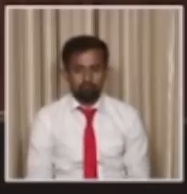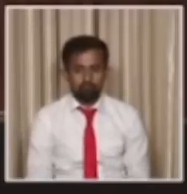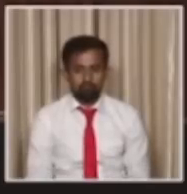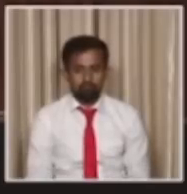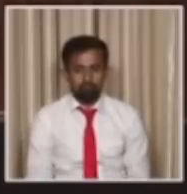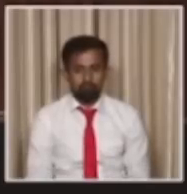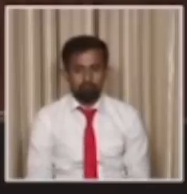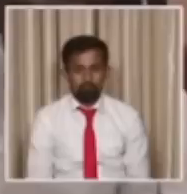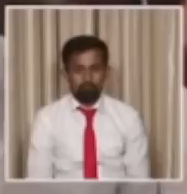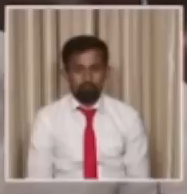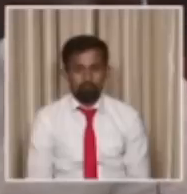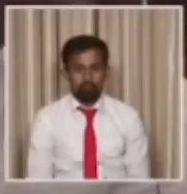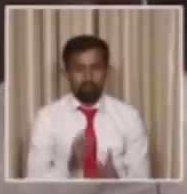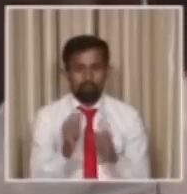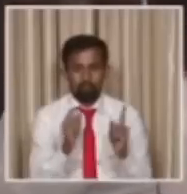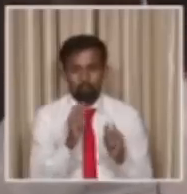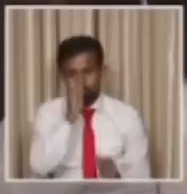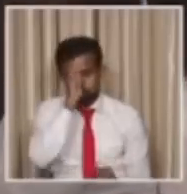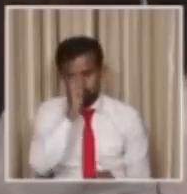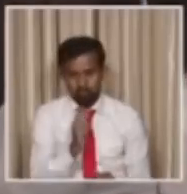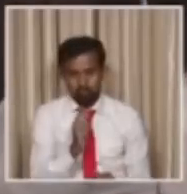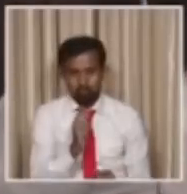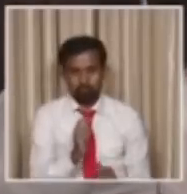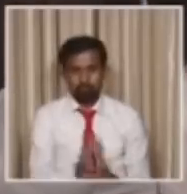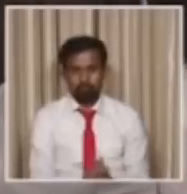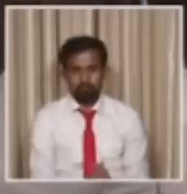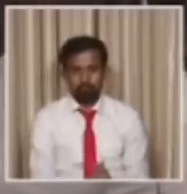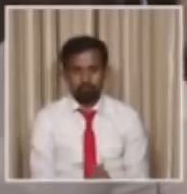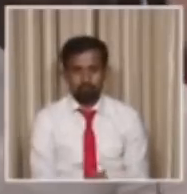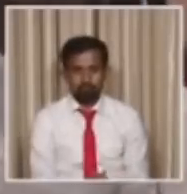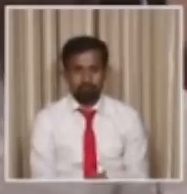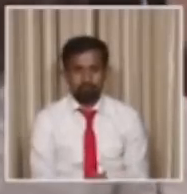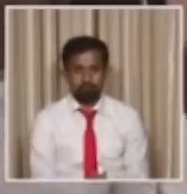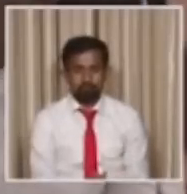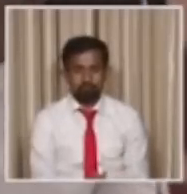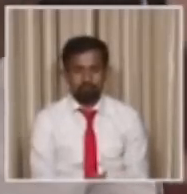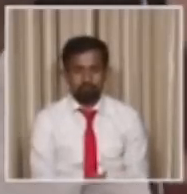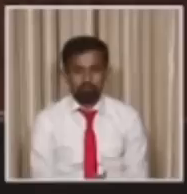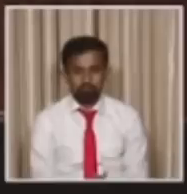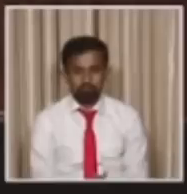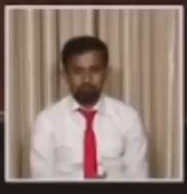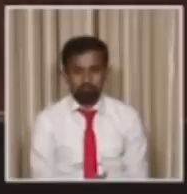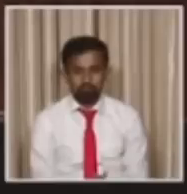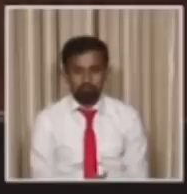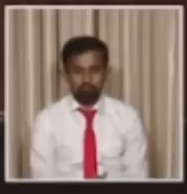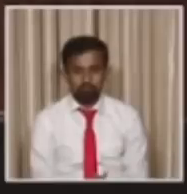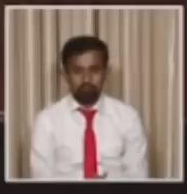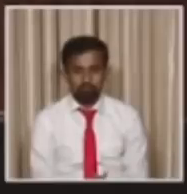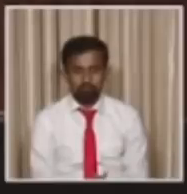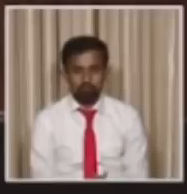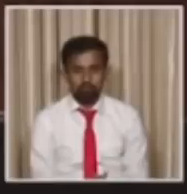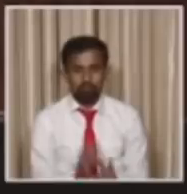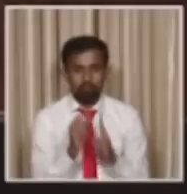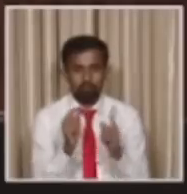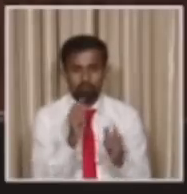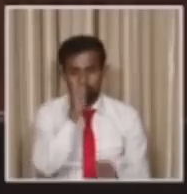නෑ මන්ත්‍රීතුමා මන්ත්‍රීතුමා ඕඩර් ප්ලීස් ඕඩර්